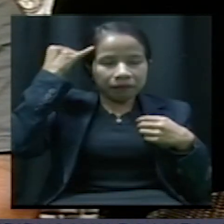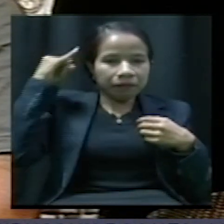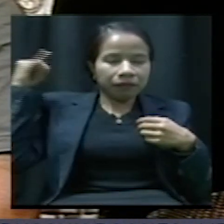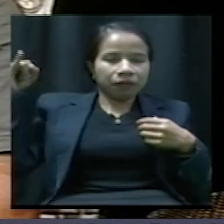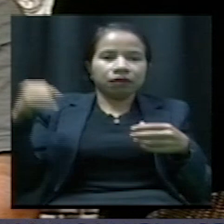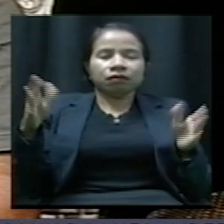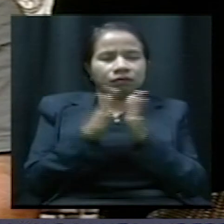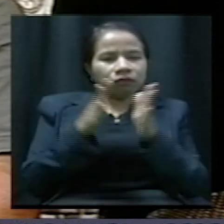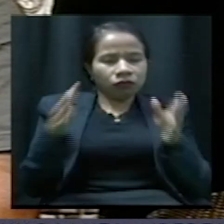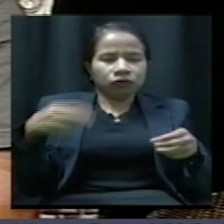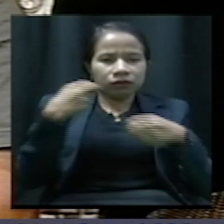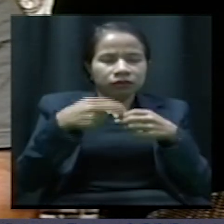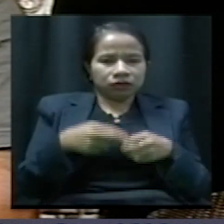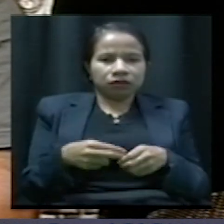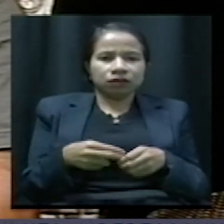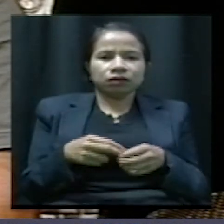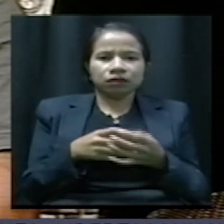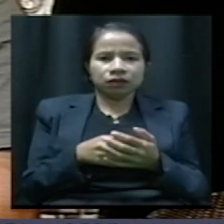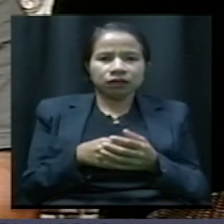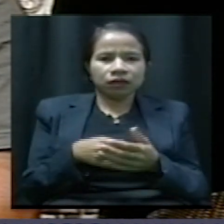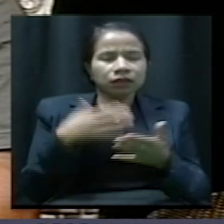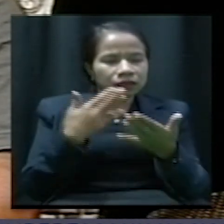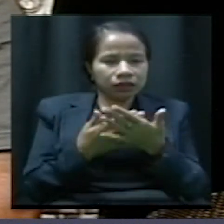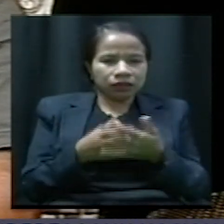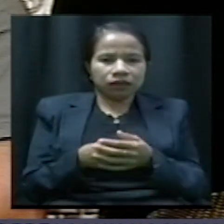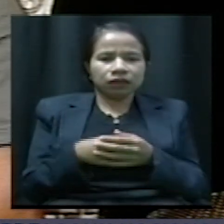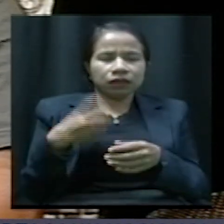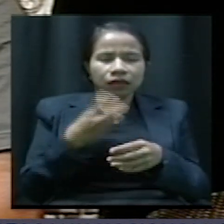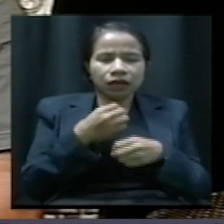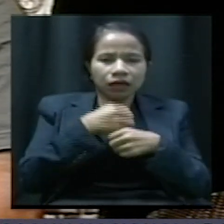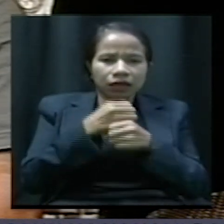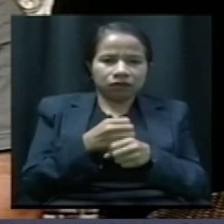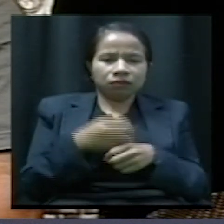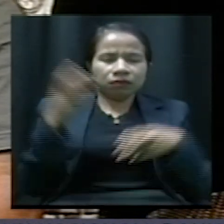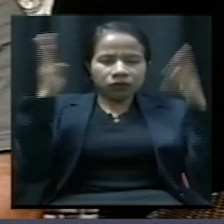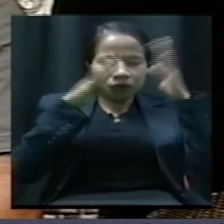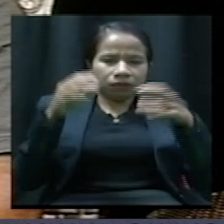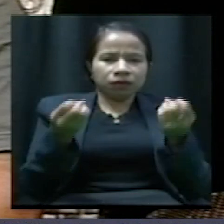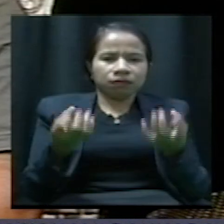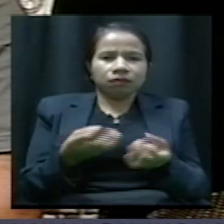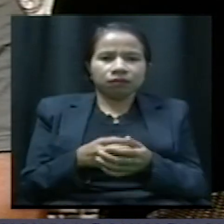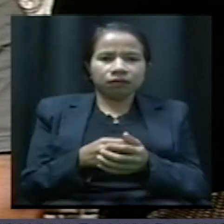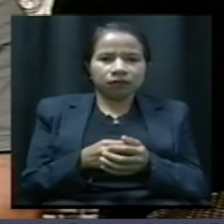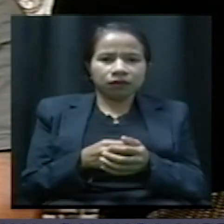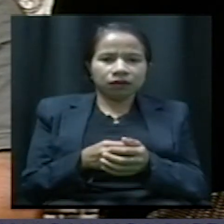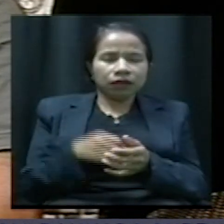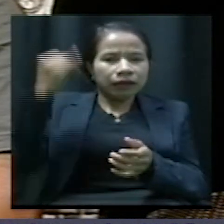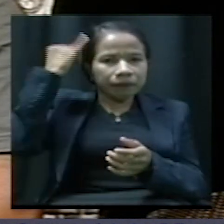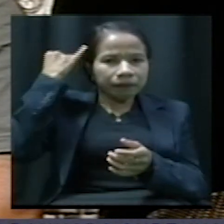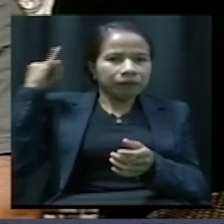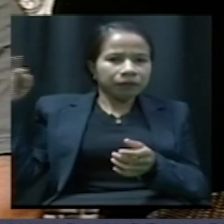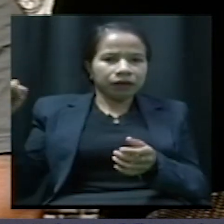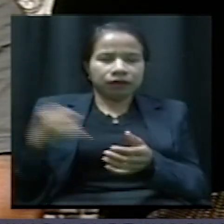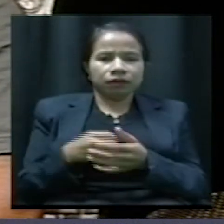me desafio ser ne vantagem bot ita hal libertamento ba situação lubu kita ne a mehi ida ma